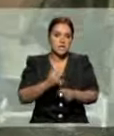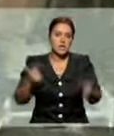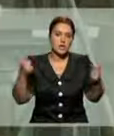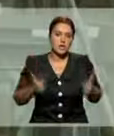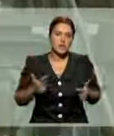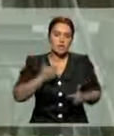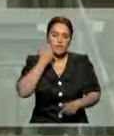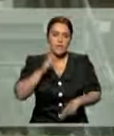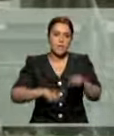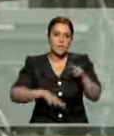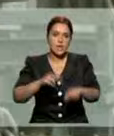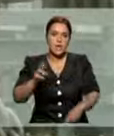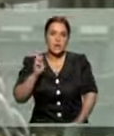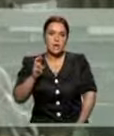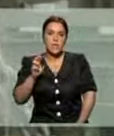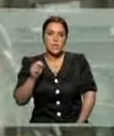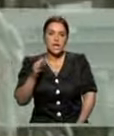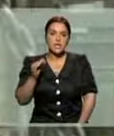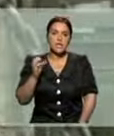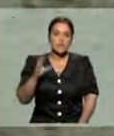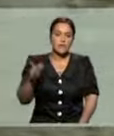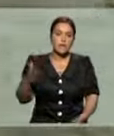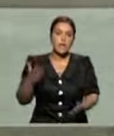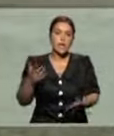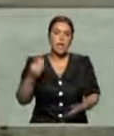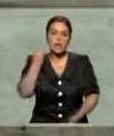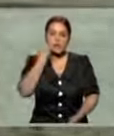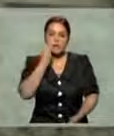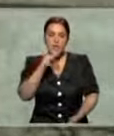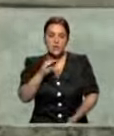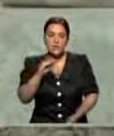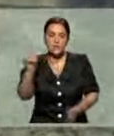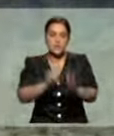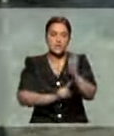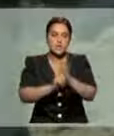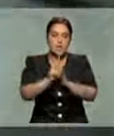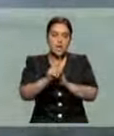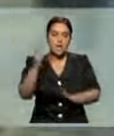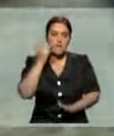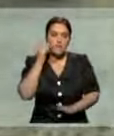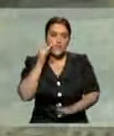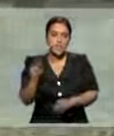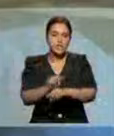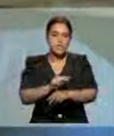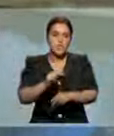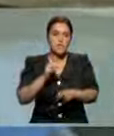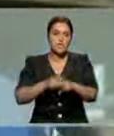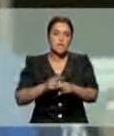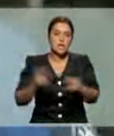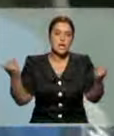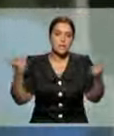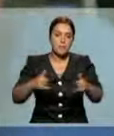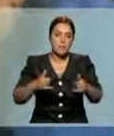когда сдали. Бакыт Бакишев – формовщик. Признается, качество закладывается уже на начальном этапе. В бетоне для предперекрытия, к